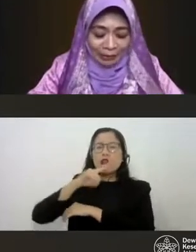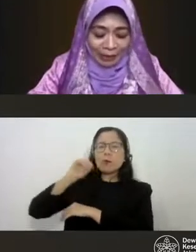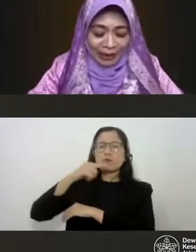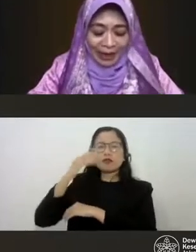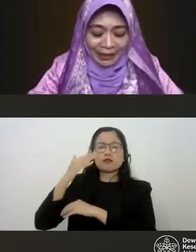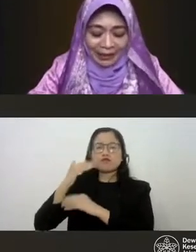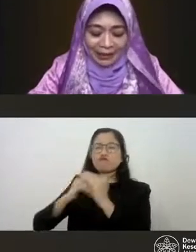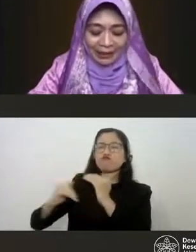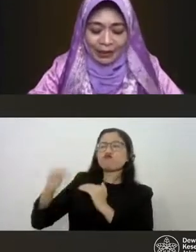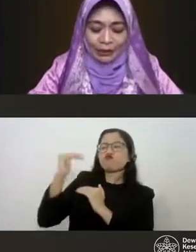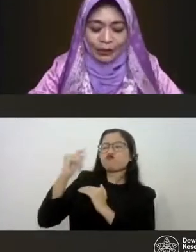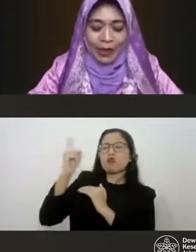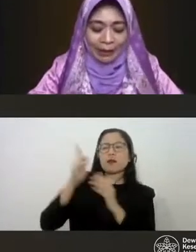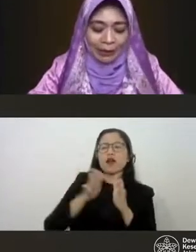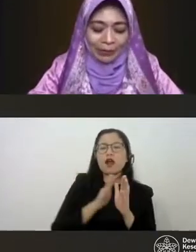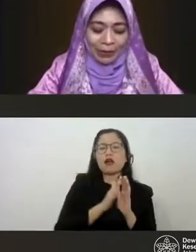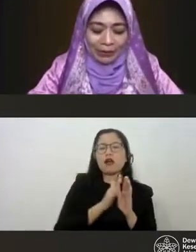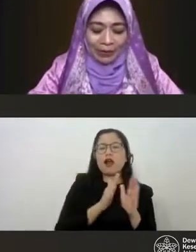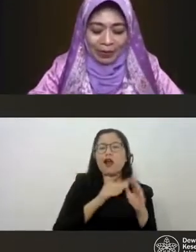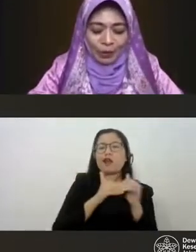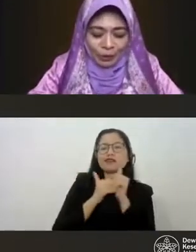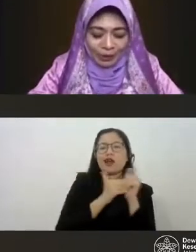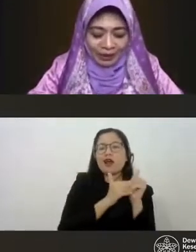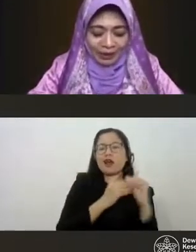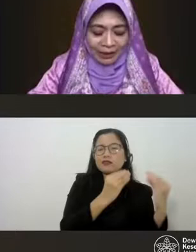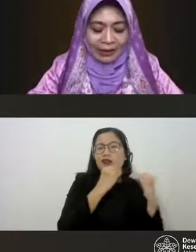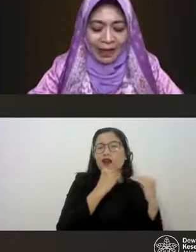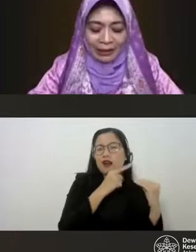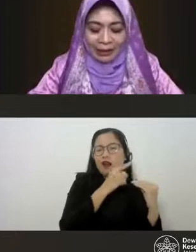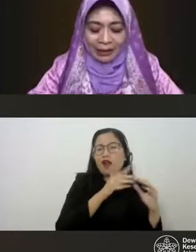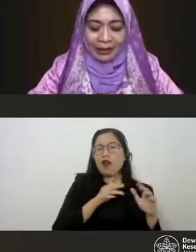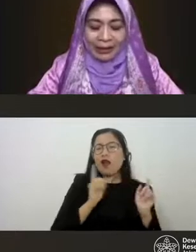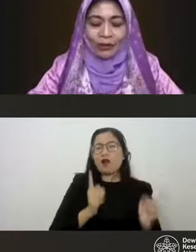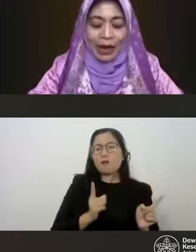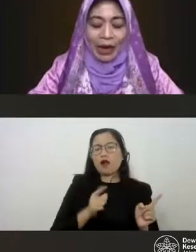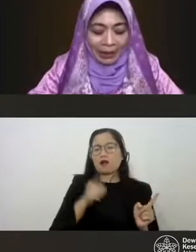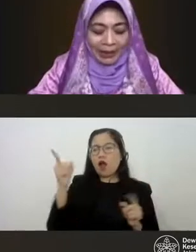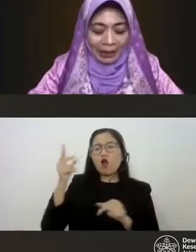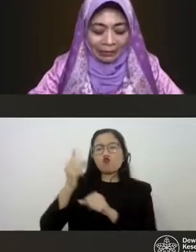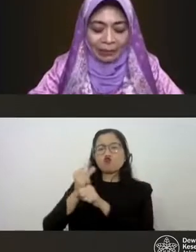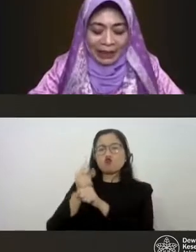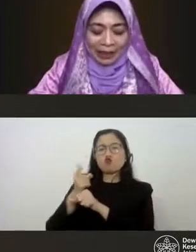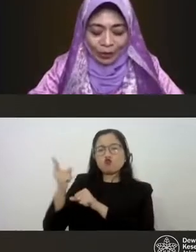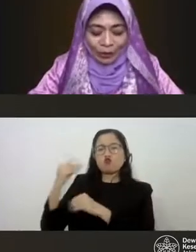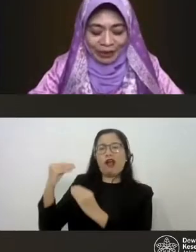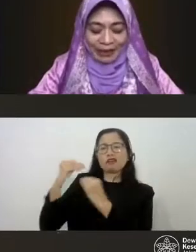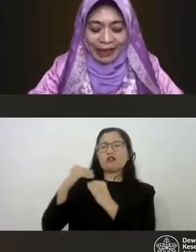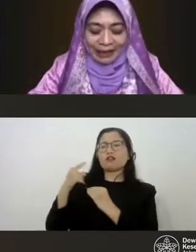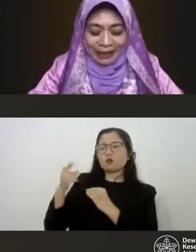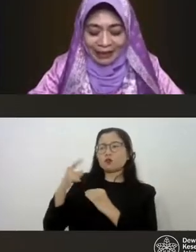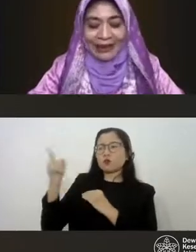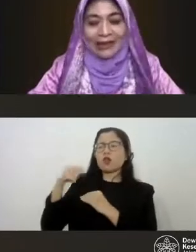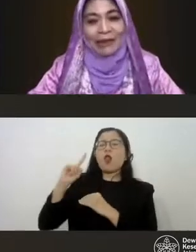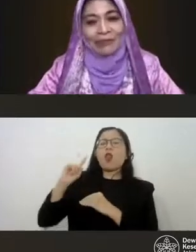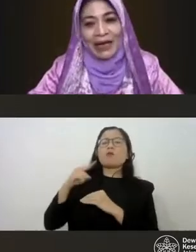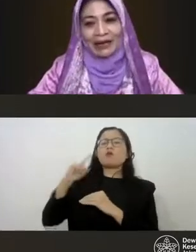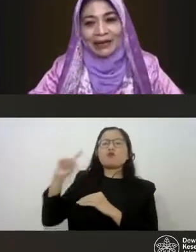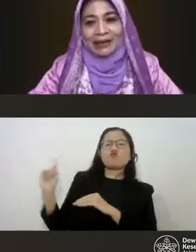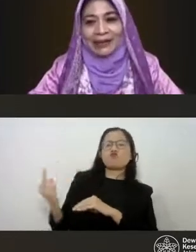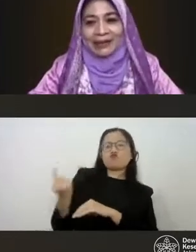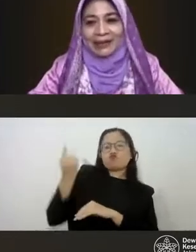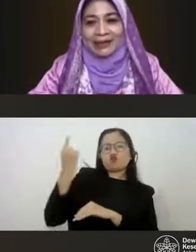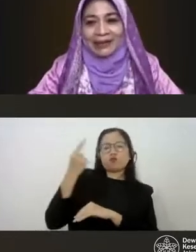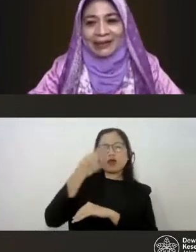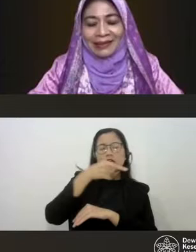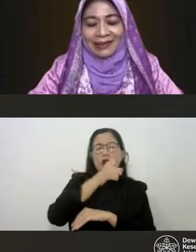guru-guru yang mereka yakini itu dianggap lebih suci dari ulama yang memiliki otoritas dan keahlian